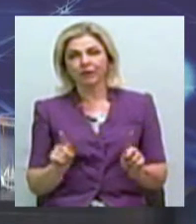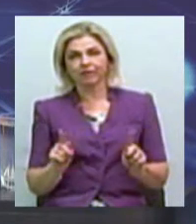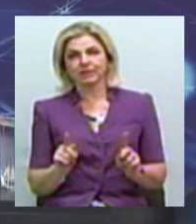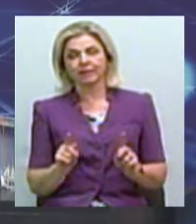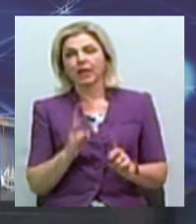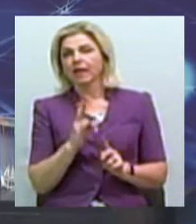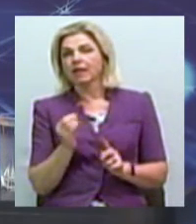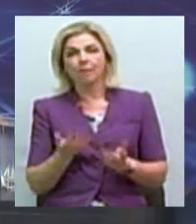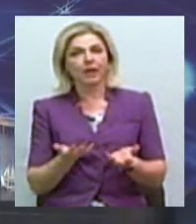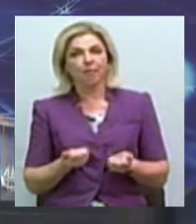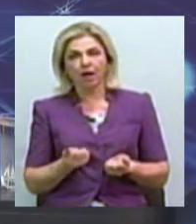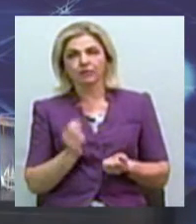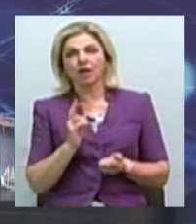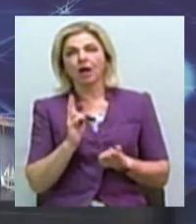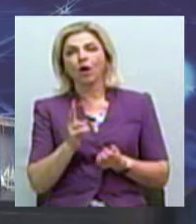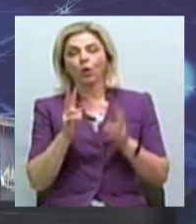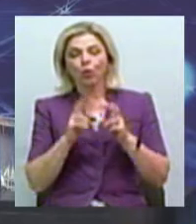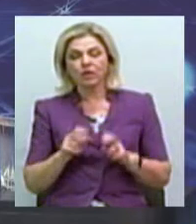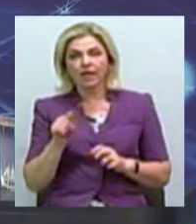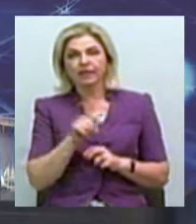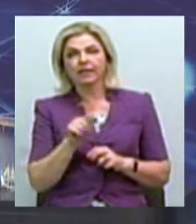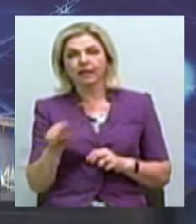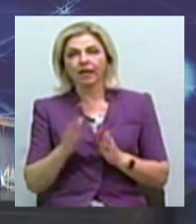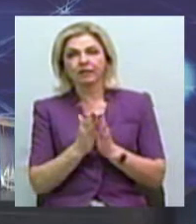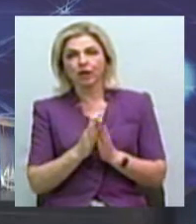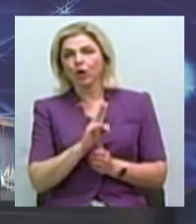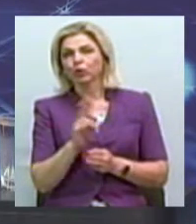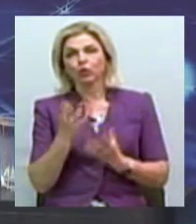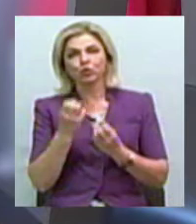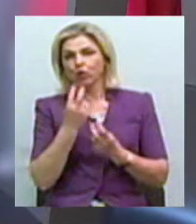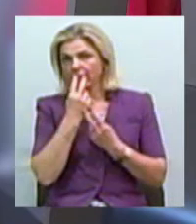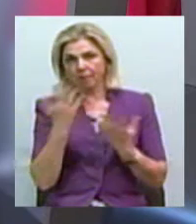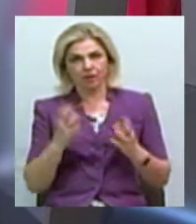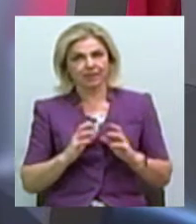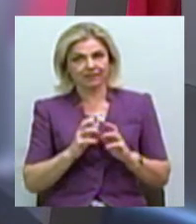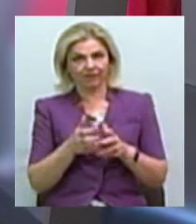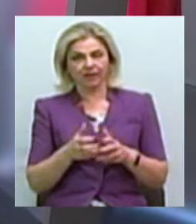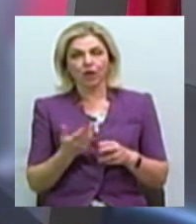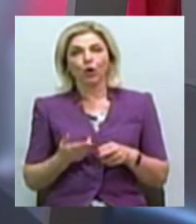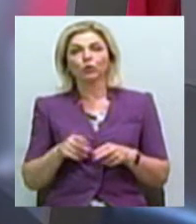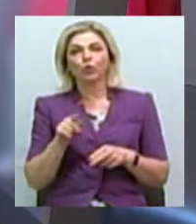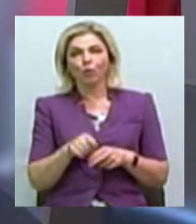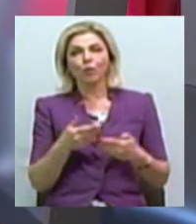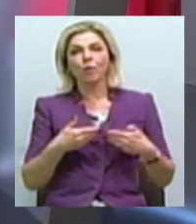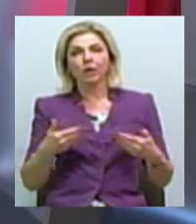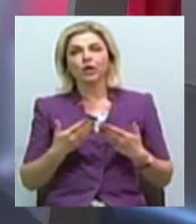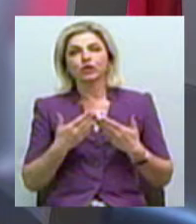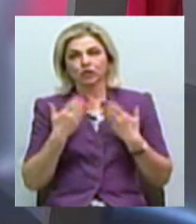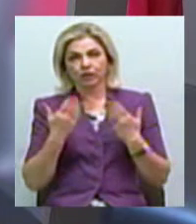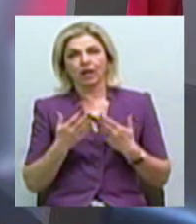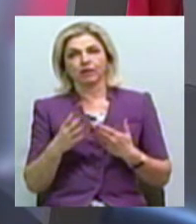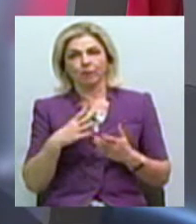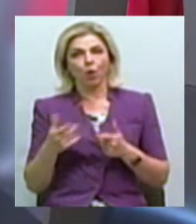Не приймаються до розгляду ті книги, які ще не побачили світ. Тож, ми вже читали практично готові